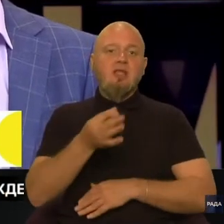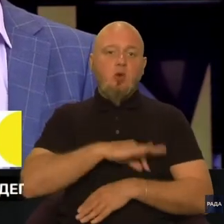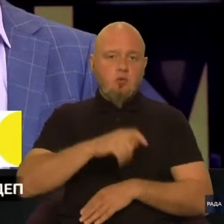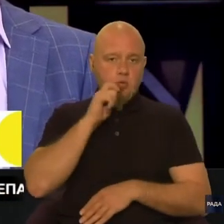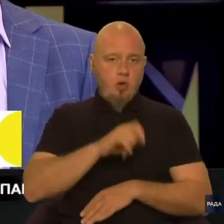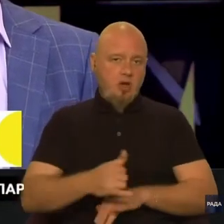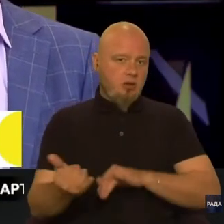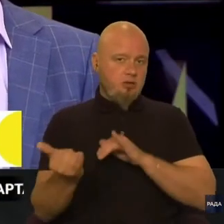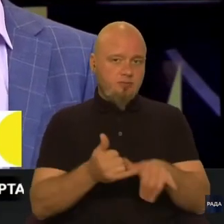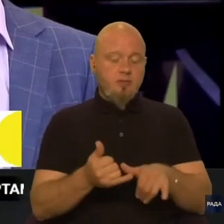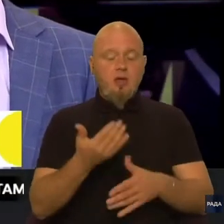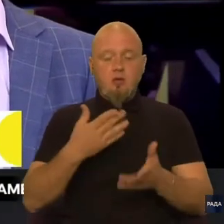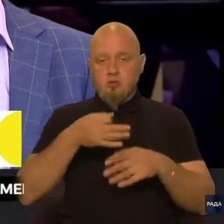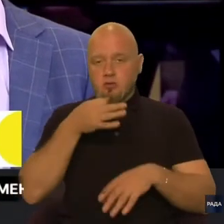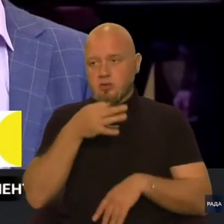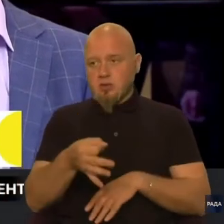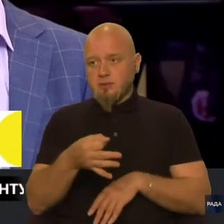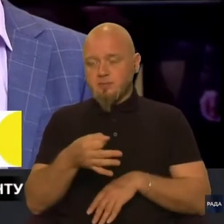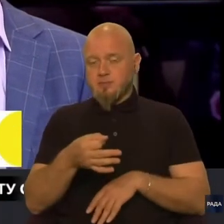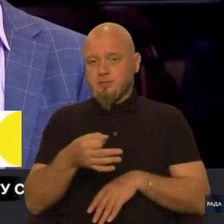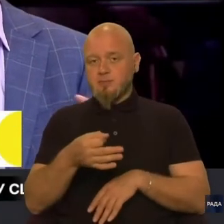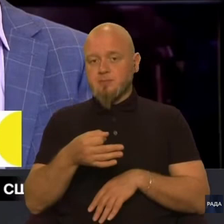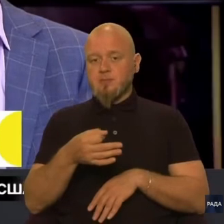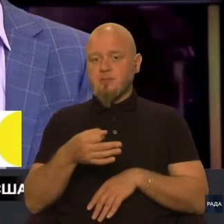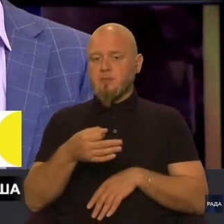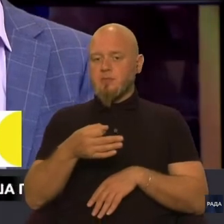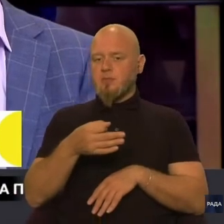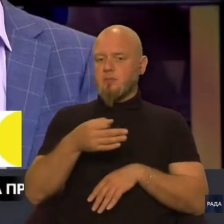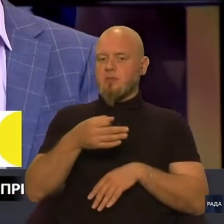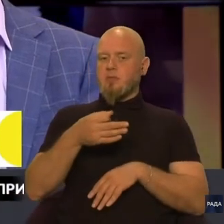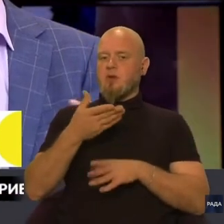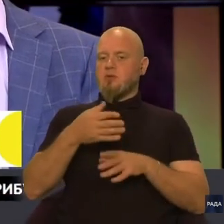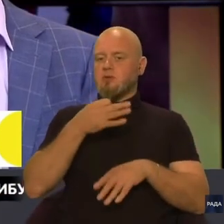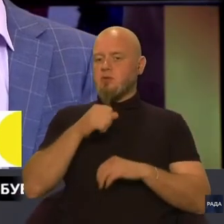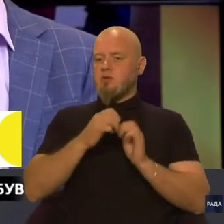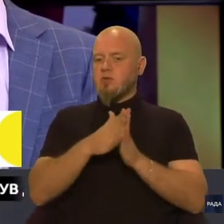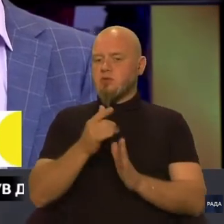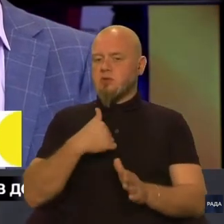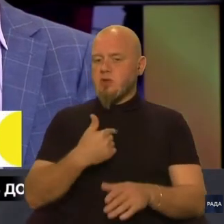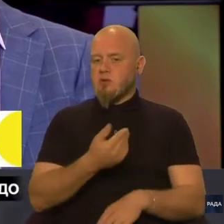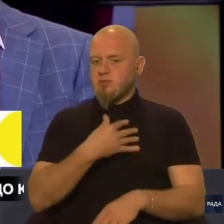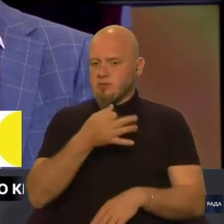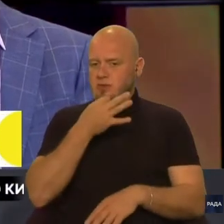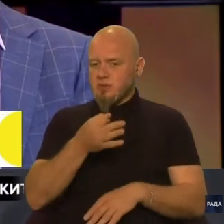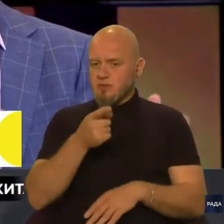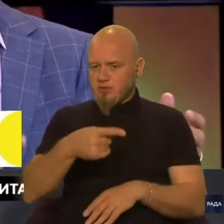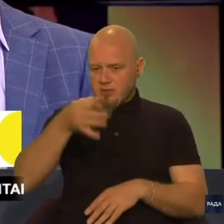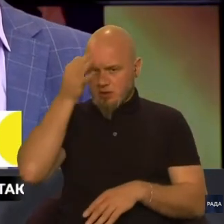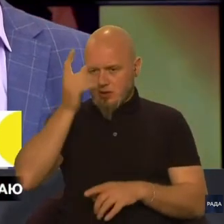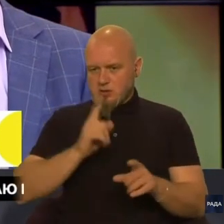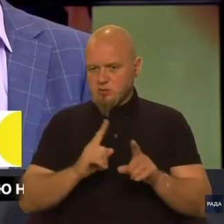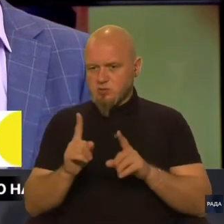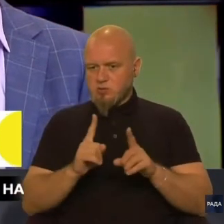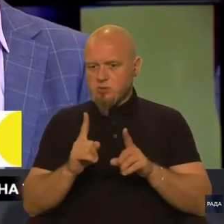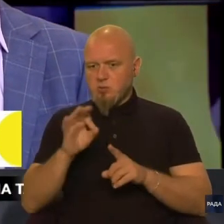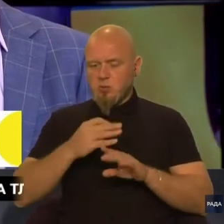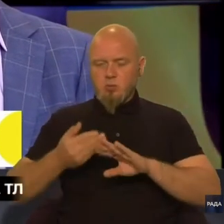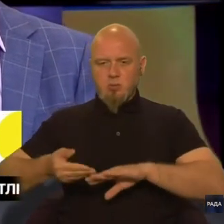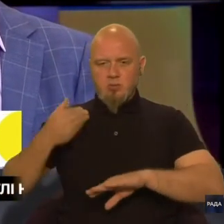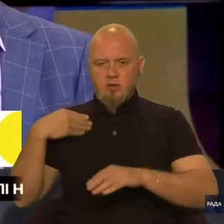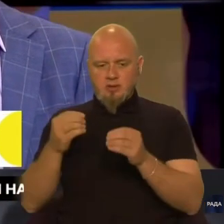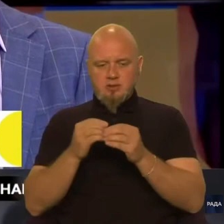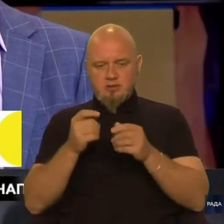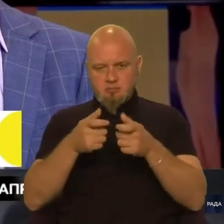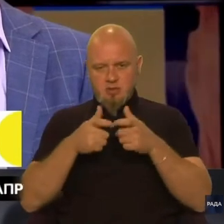якщо сказати якщо сказати власне Я хотів сказати ви нагадали що про попередні